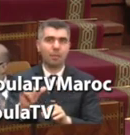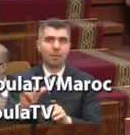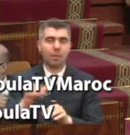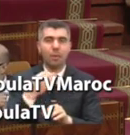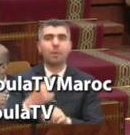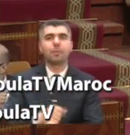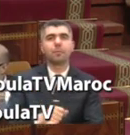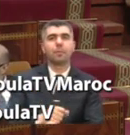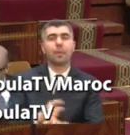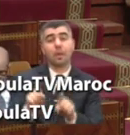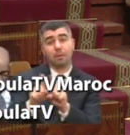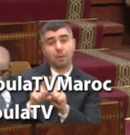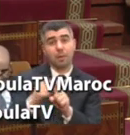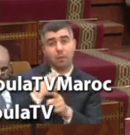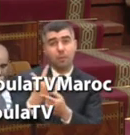كاين خلاف بين